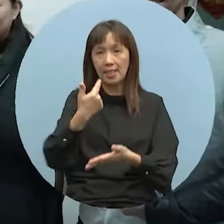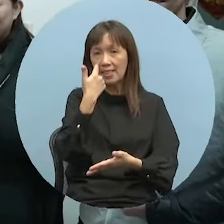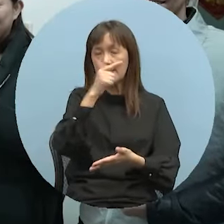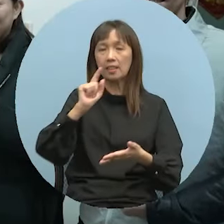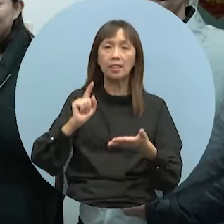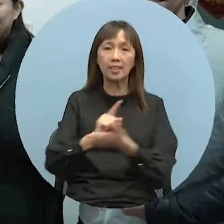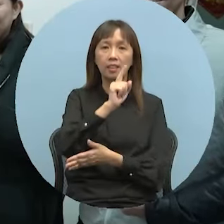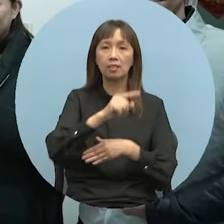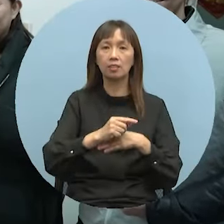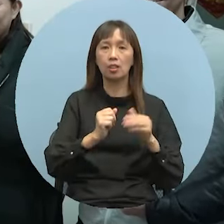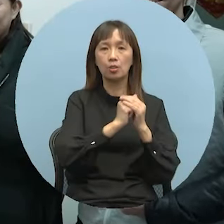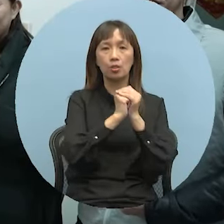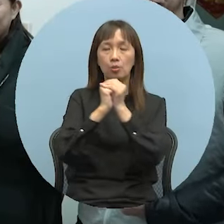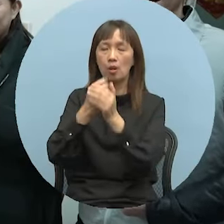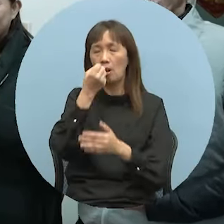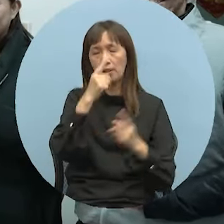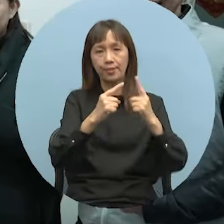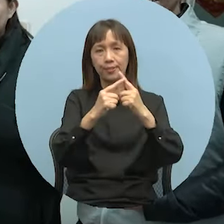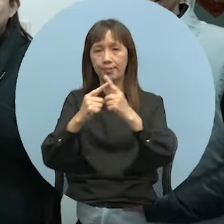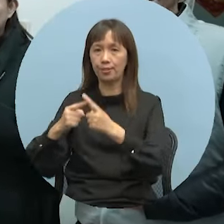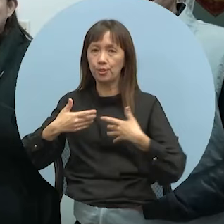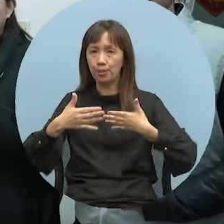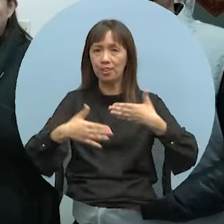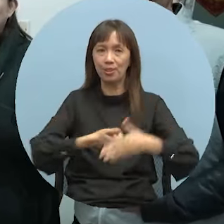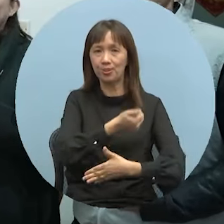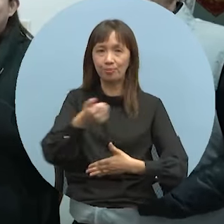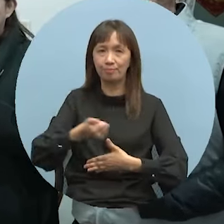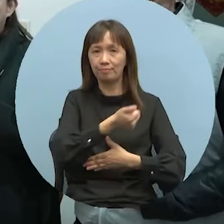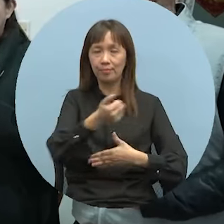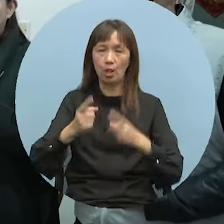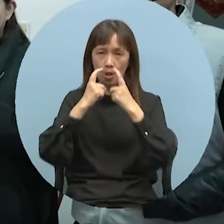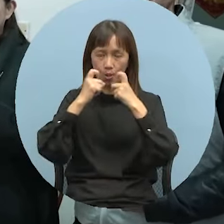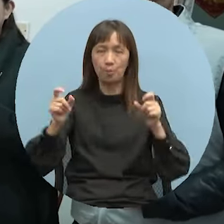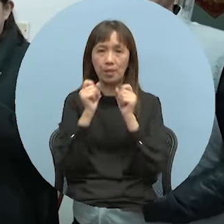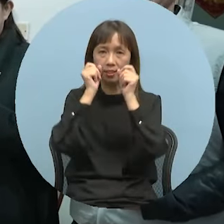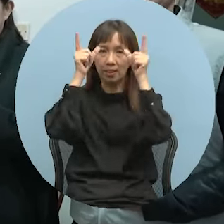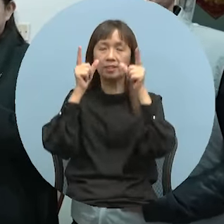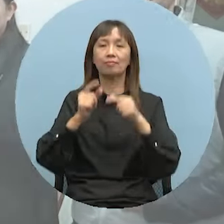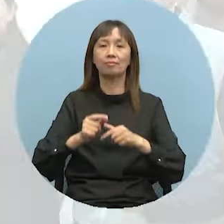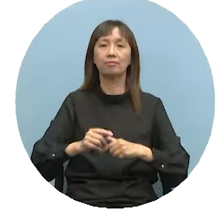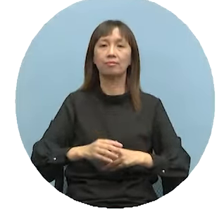一年，祝各位香港市民 事事顺利，龙马精神。